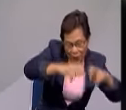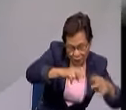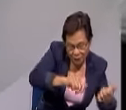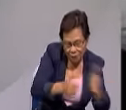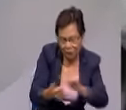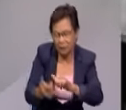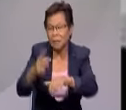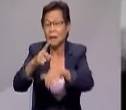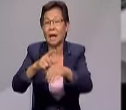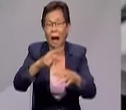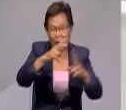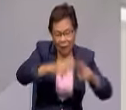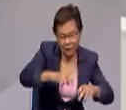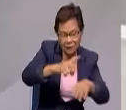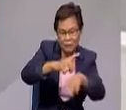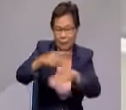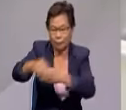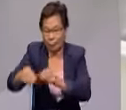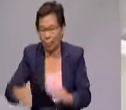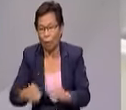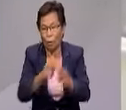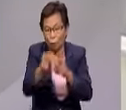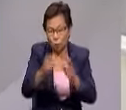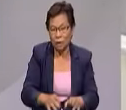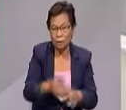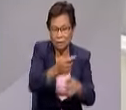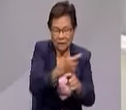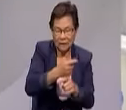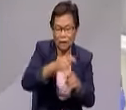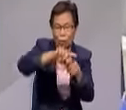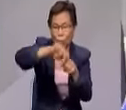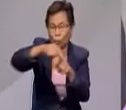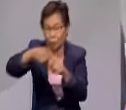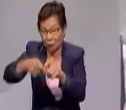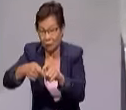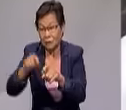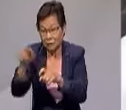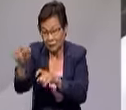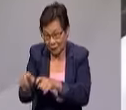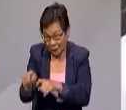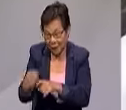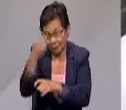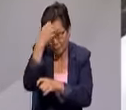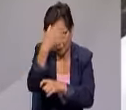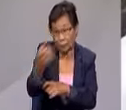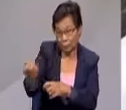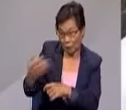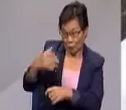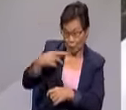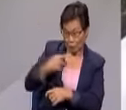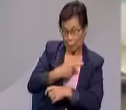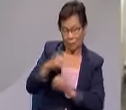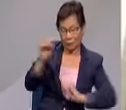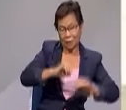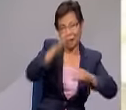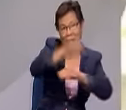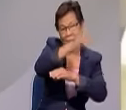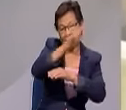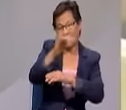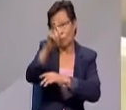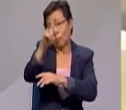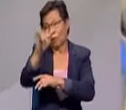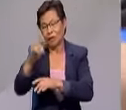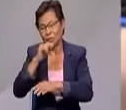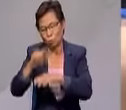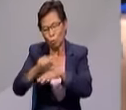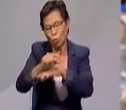makmalnya. Seorang lagi usahawan ternakan udang, Ku Azrul di Jeram, turut memaklumkan kami bahawa tiada antibiotik terlarang